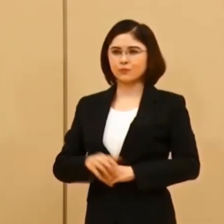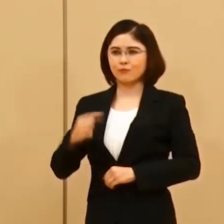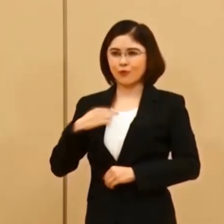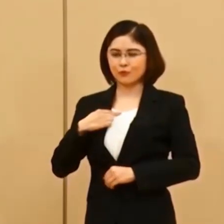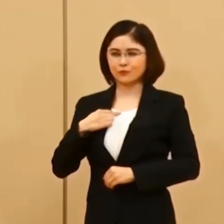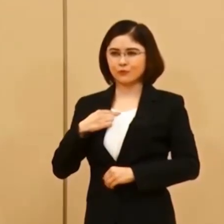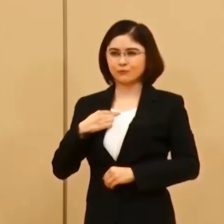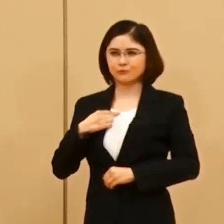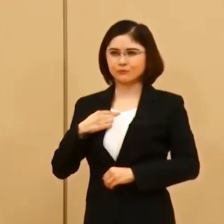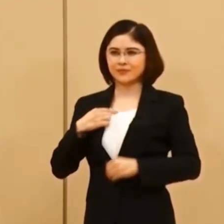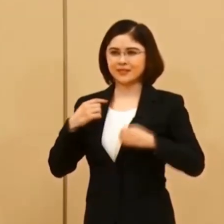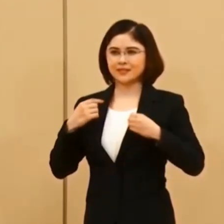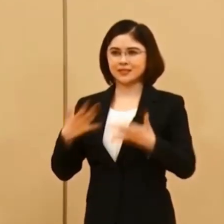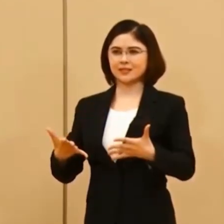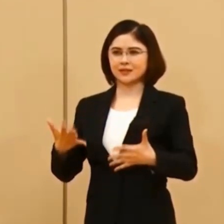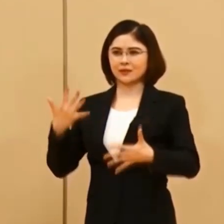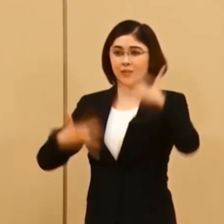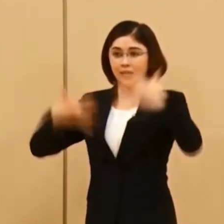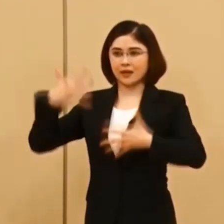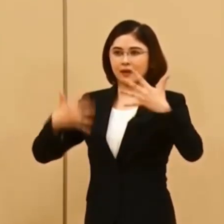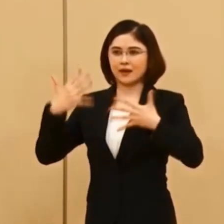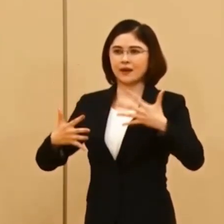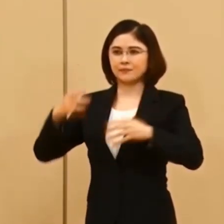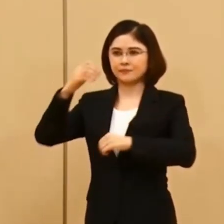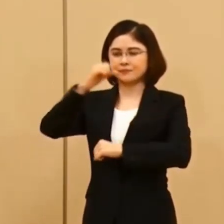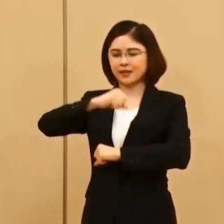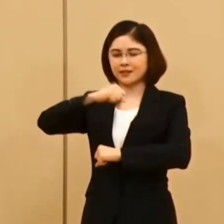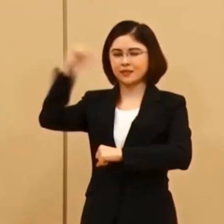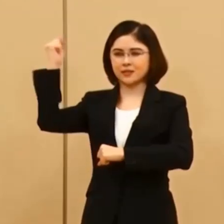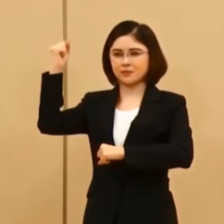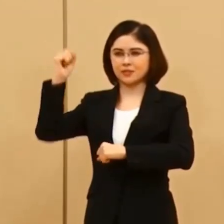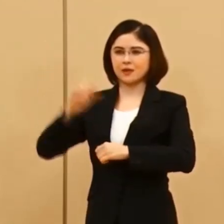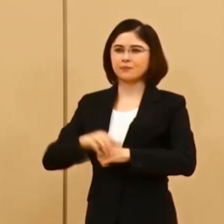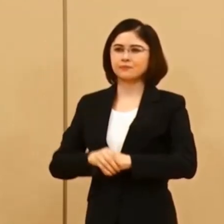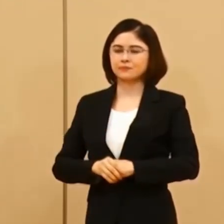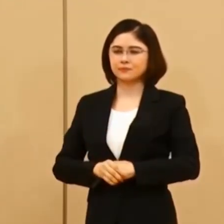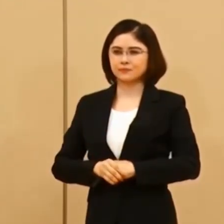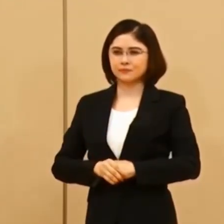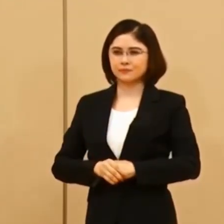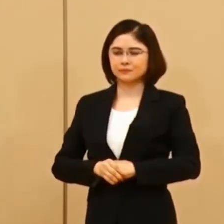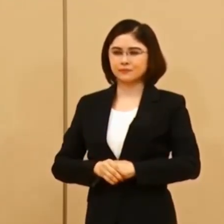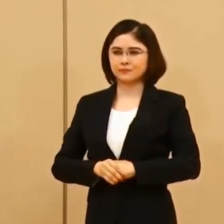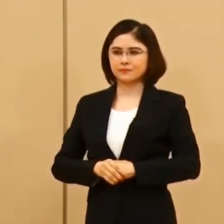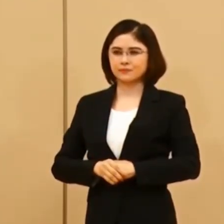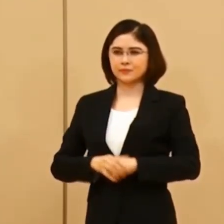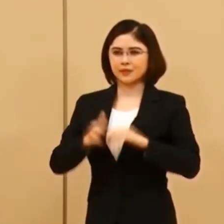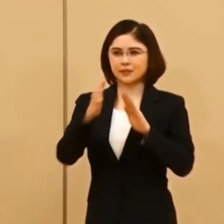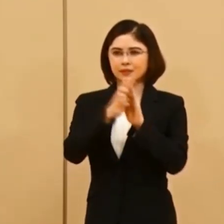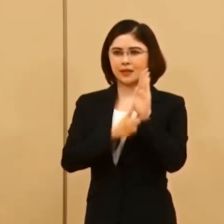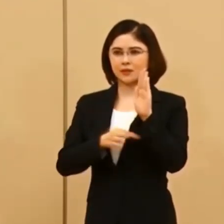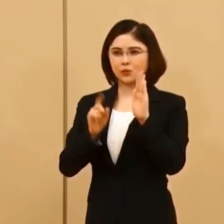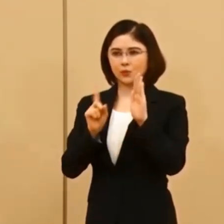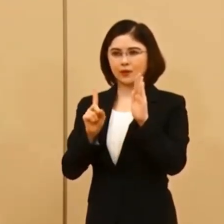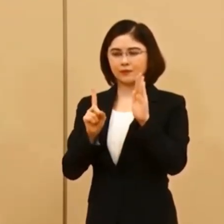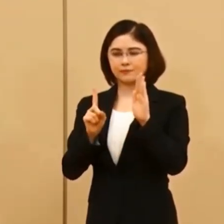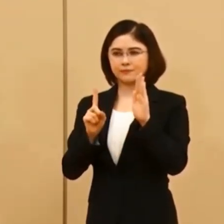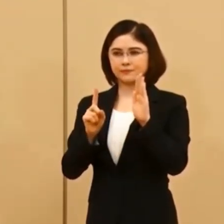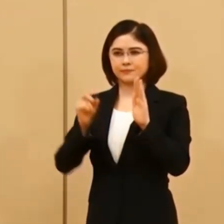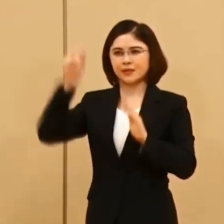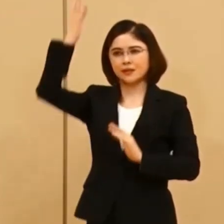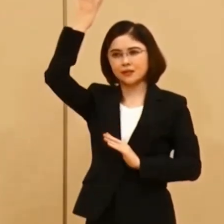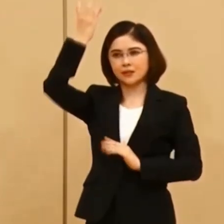僕の新作映画が完成しましたタイトルは